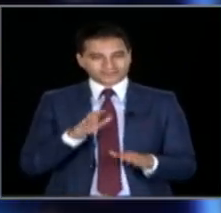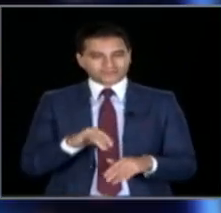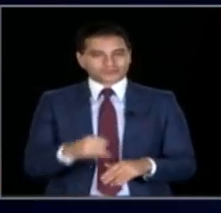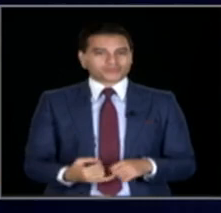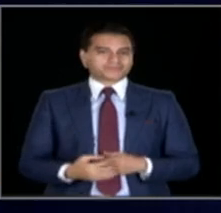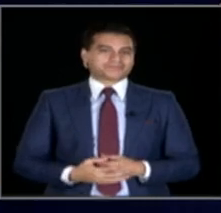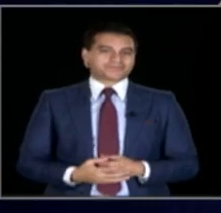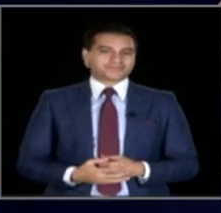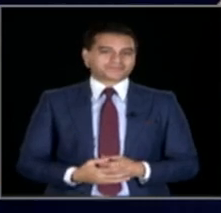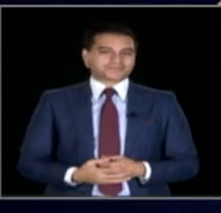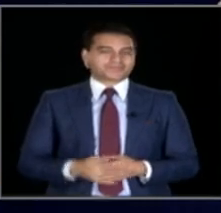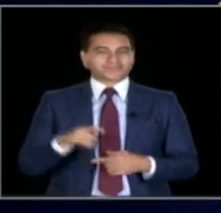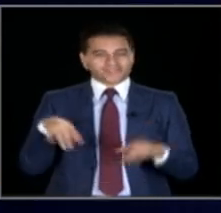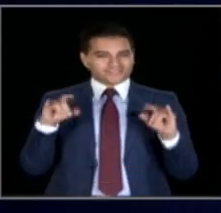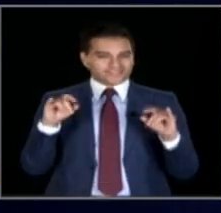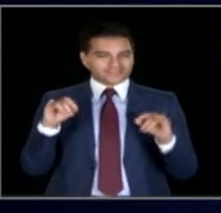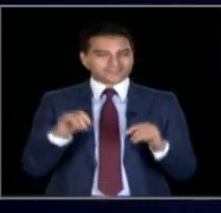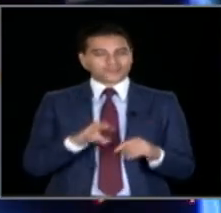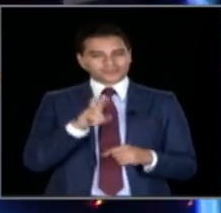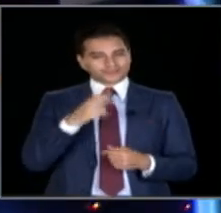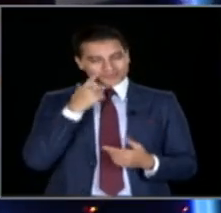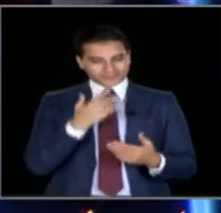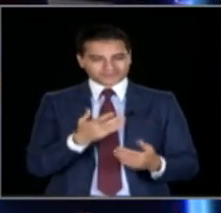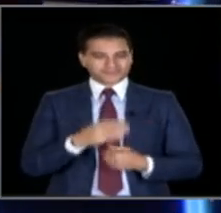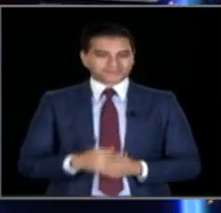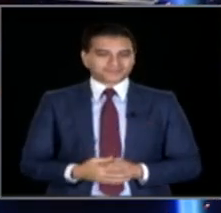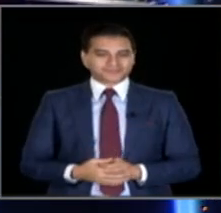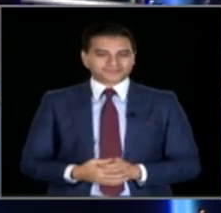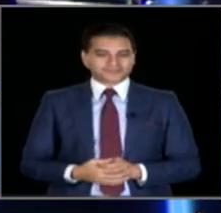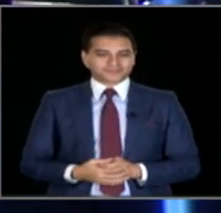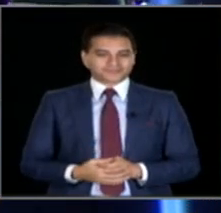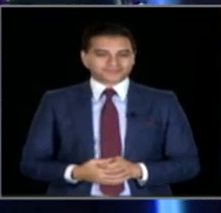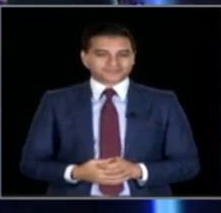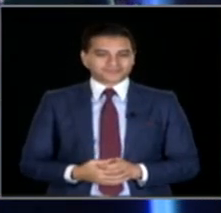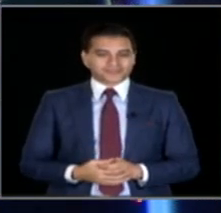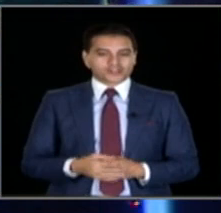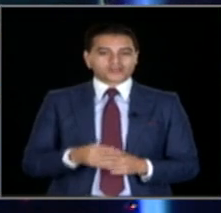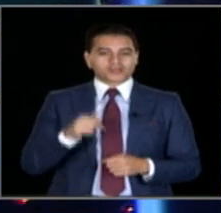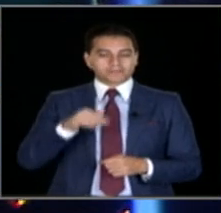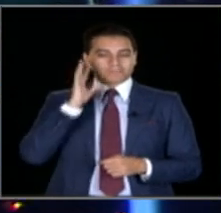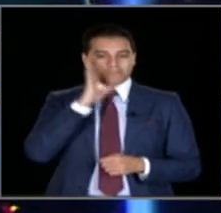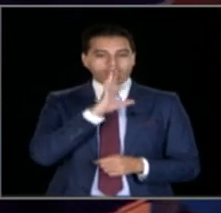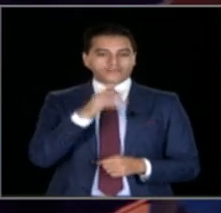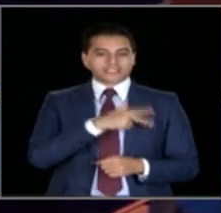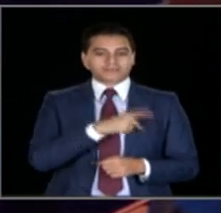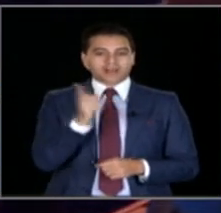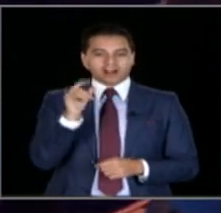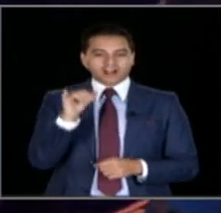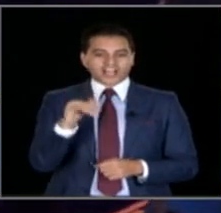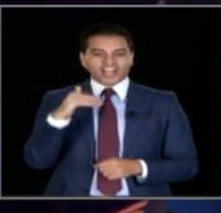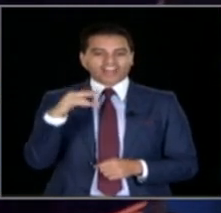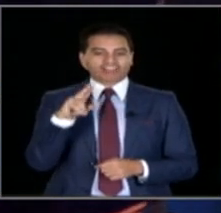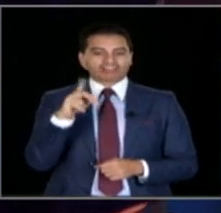50-50 والسؤال هو: يستخدم مقياس